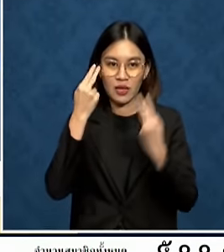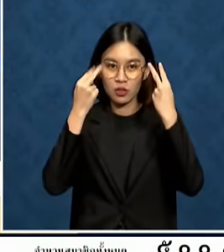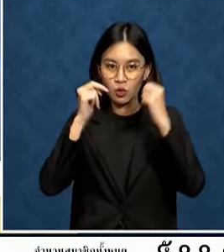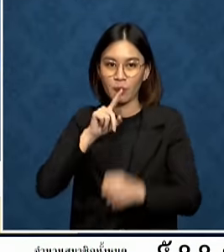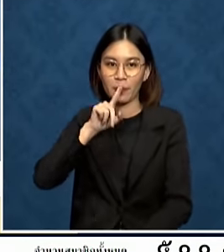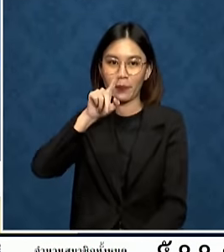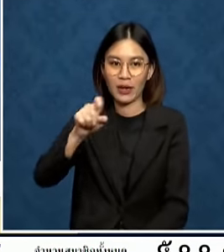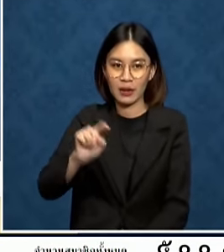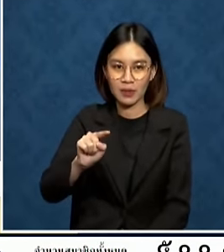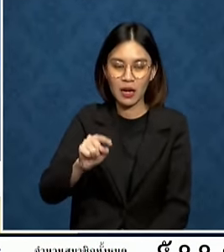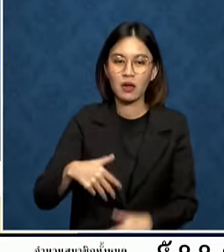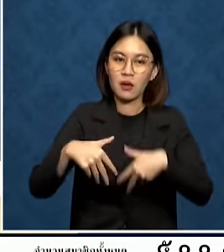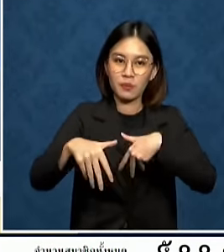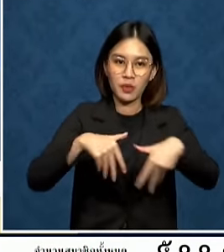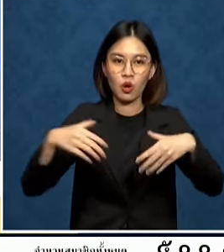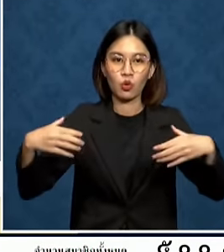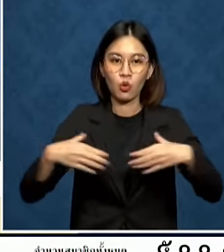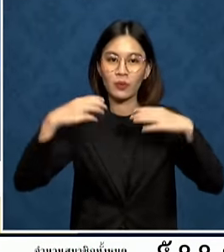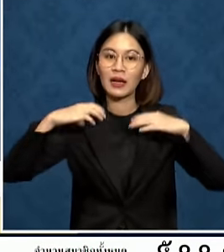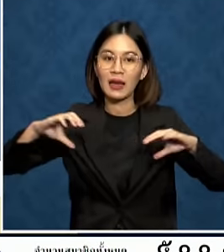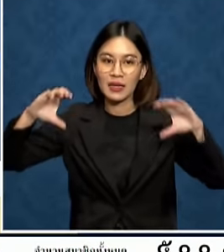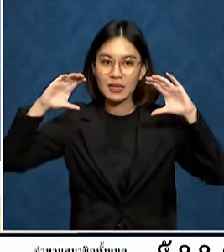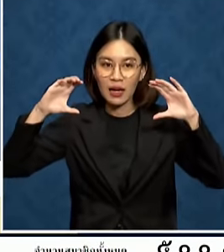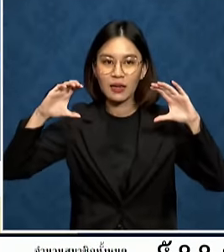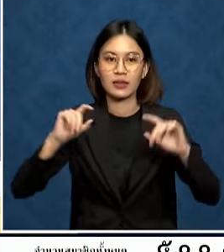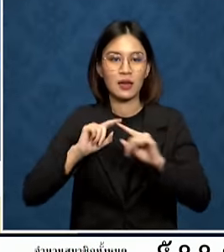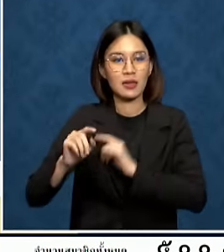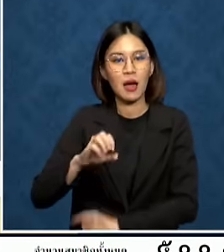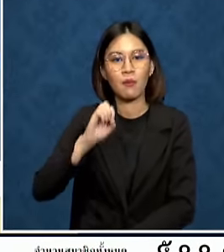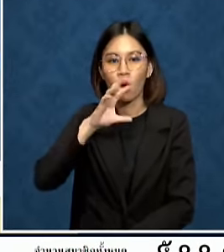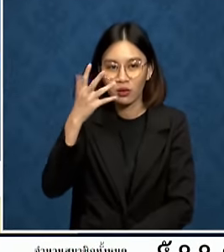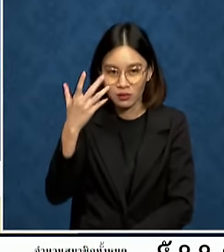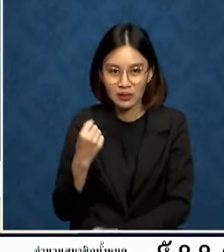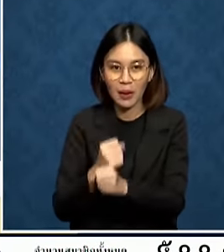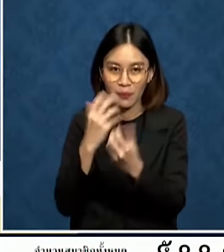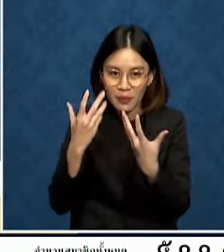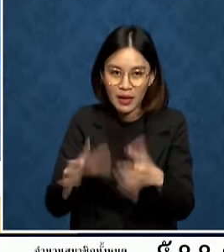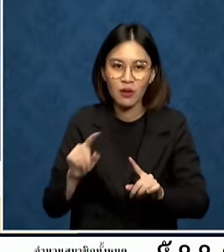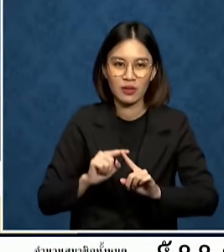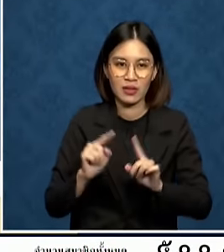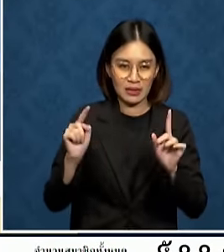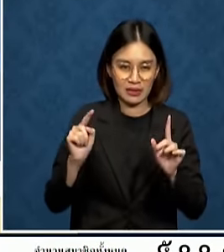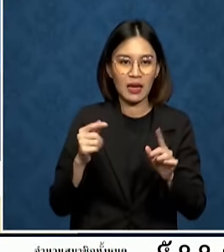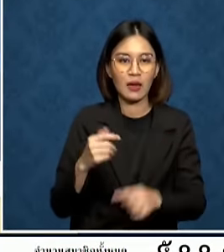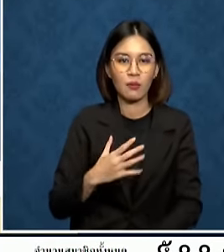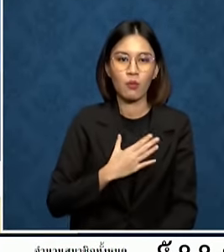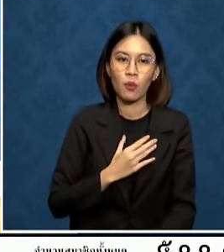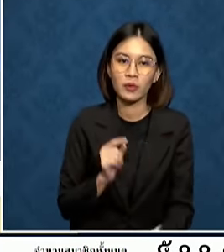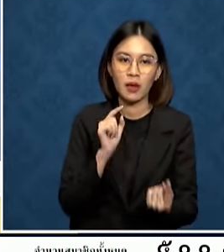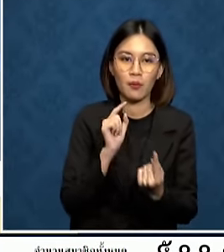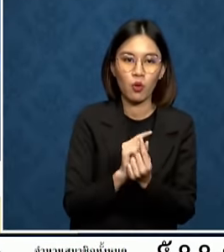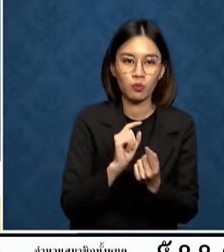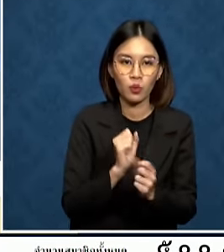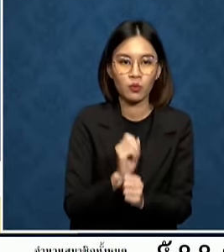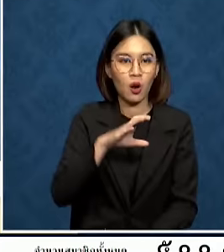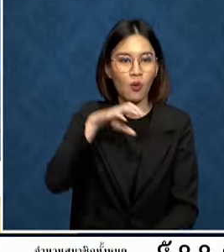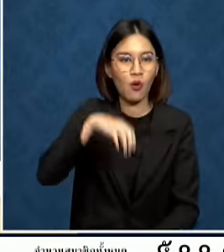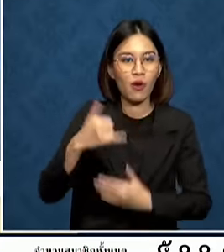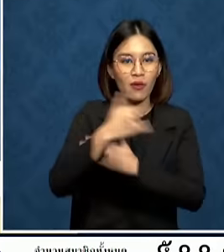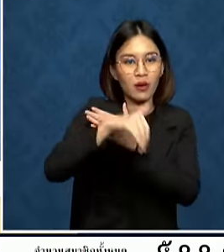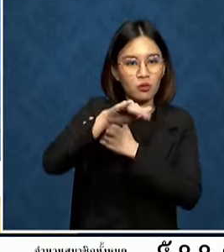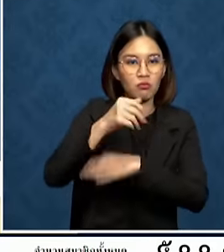เอ่อพี่น้องราชการข้าราชการนะครับหน่วยราชการอาจจะตอบว่าทำแล้วแต่ต้องเรียนในอีกมุมนึงนะครับผมไปคุยกับค่ายรถยนต์ต่างชาติเขาบอกว่าแรง